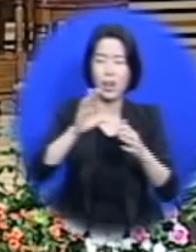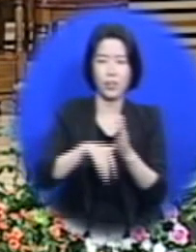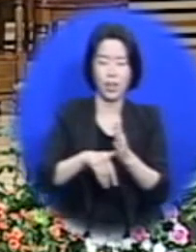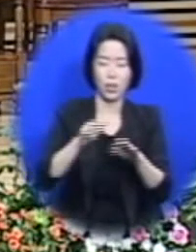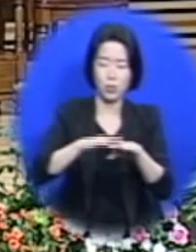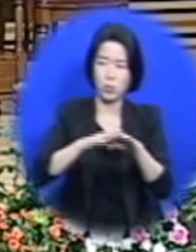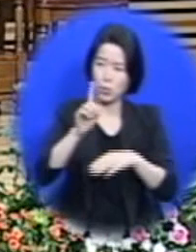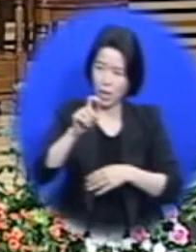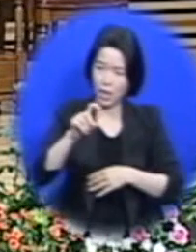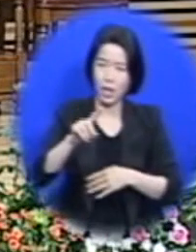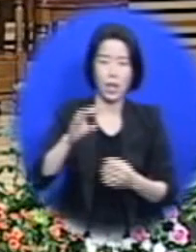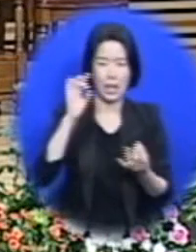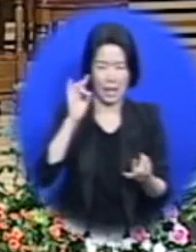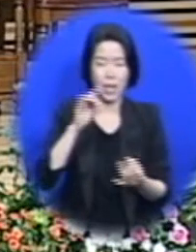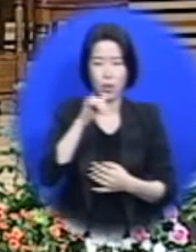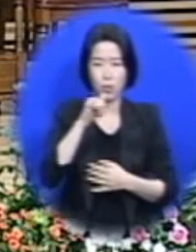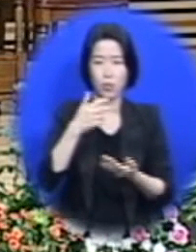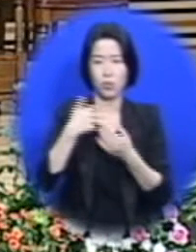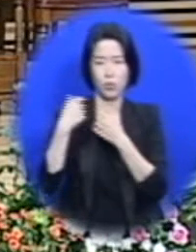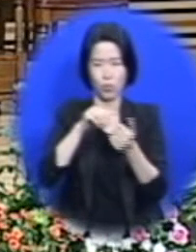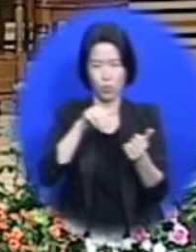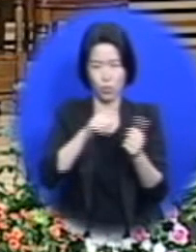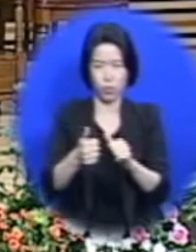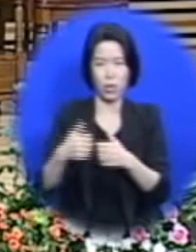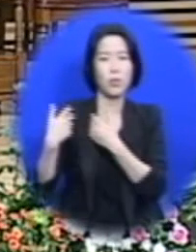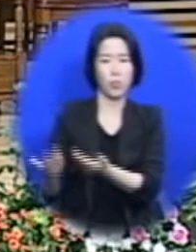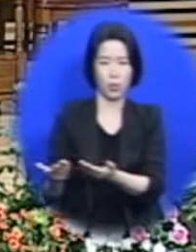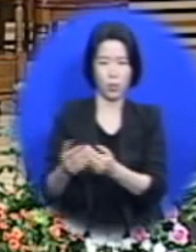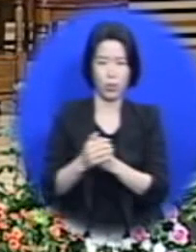하나 꼼짝이지 않고 죽게 버려두었다.